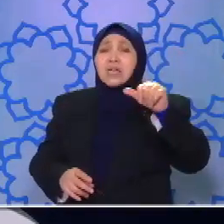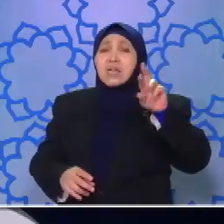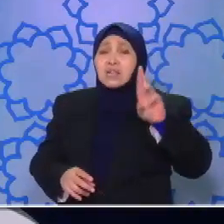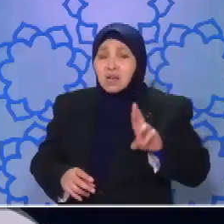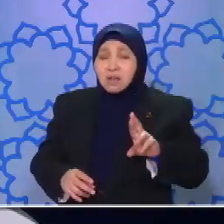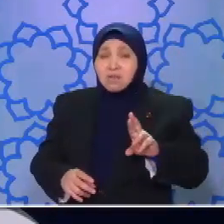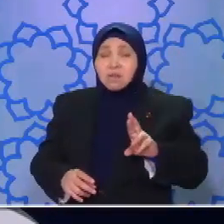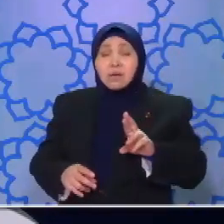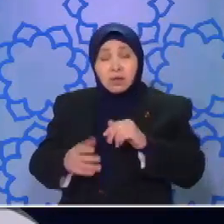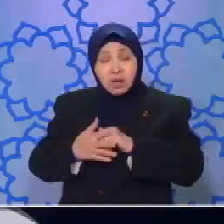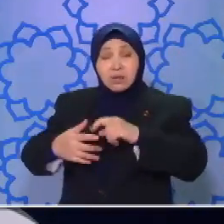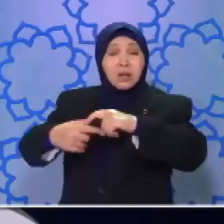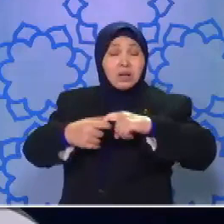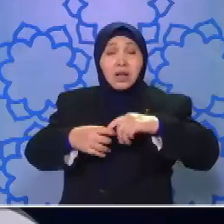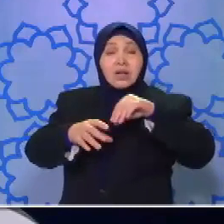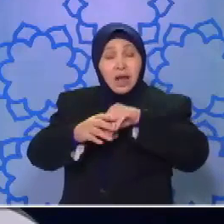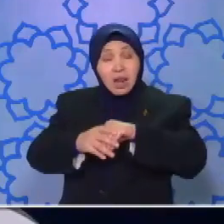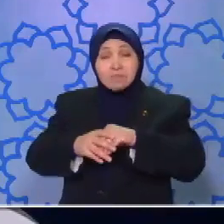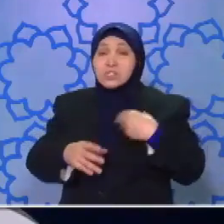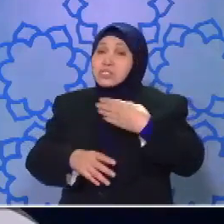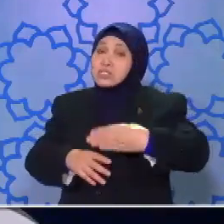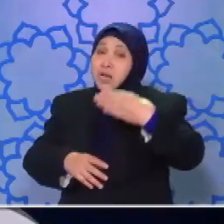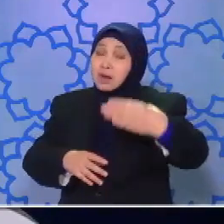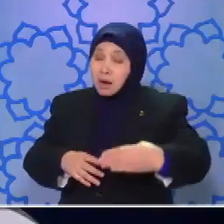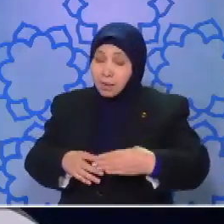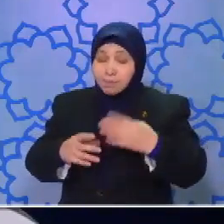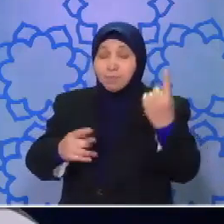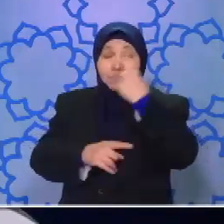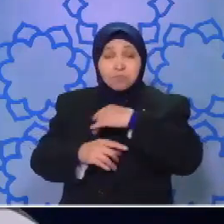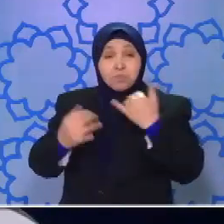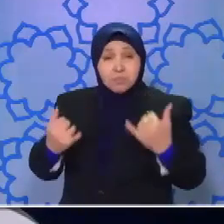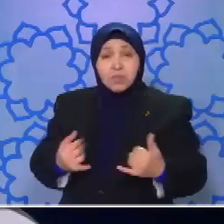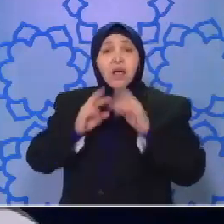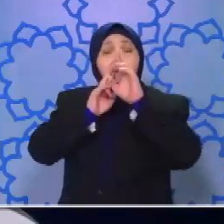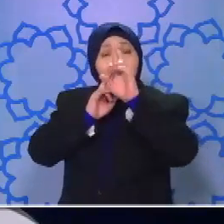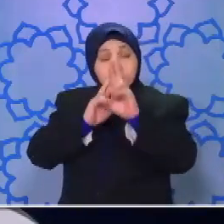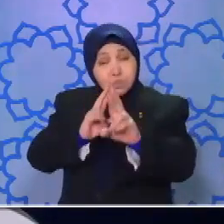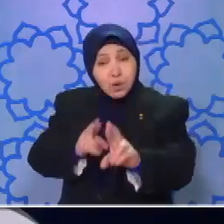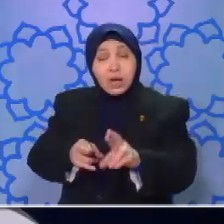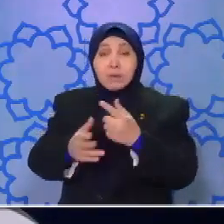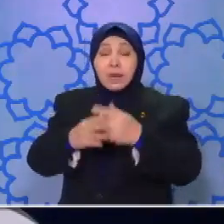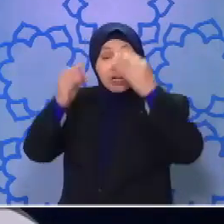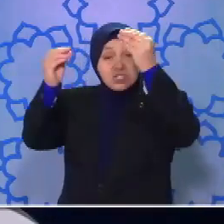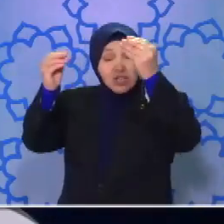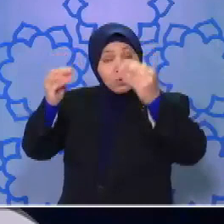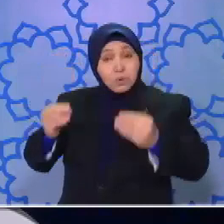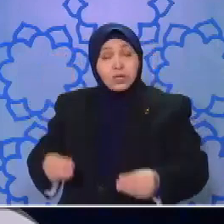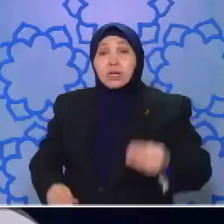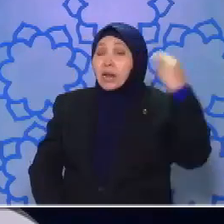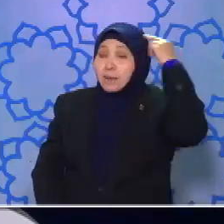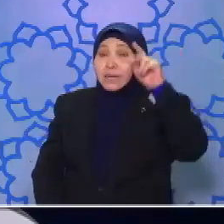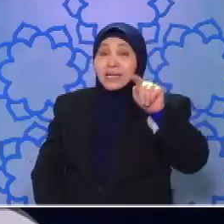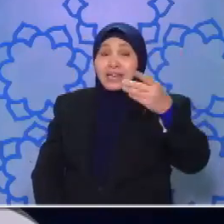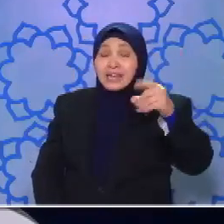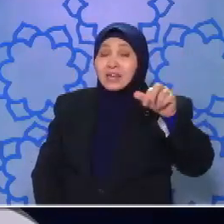yang dikaitkan dalam sejarah. Maka pada hari ini qala alam, ya, respon daripada gurunya ini, Nabi Khidir ini, alam